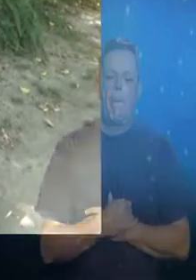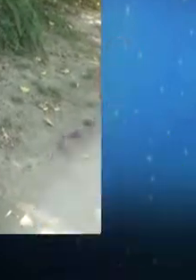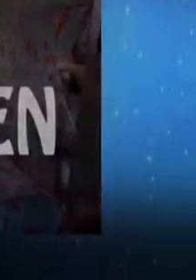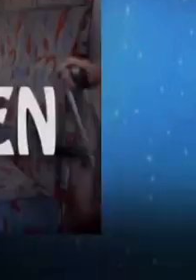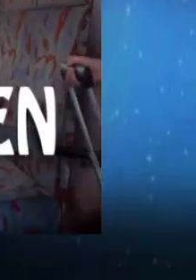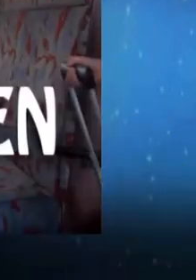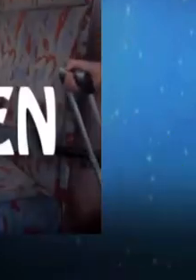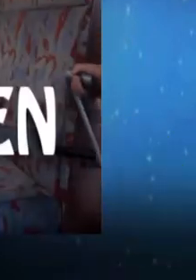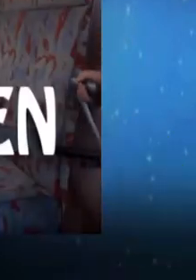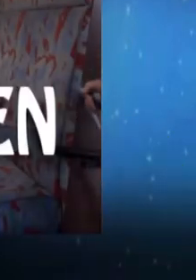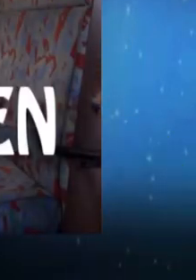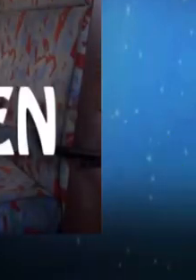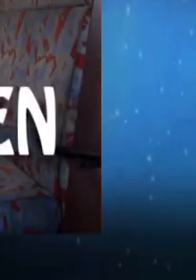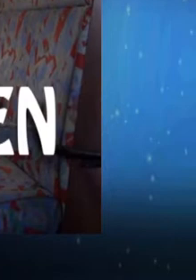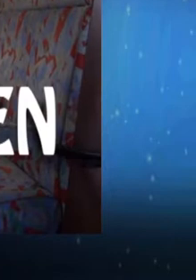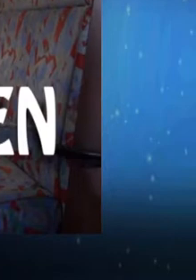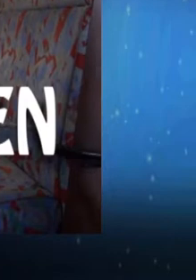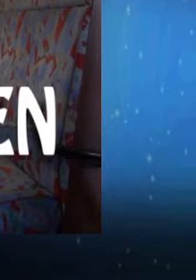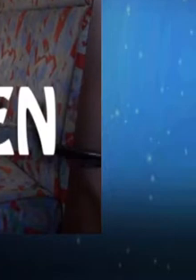aspekata.